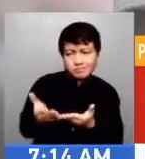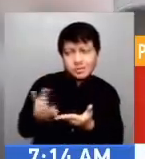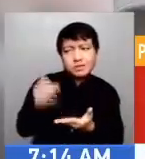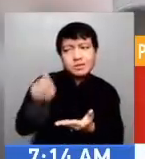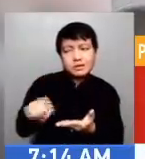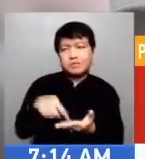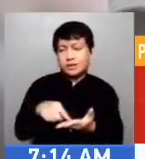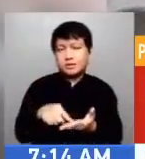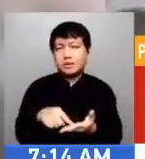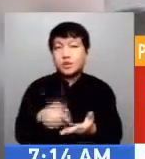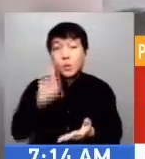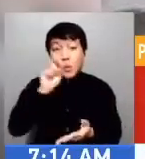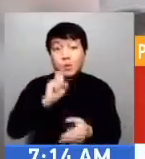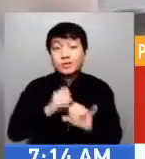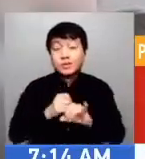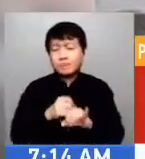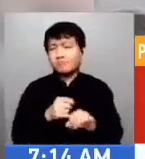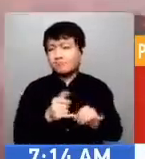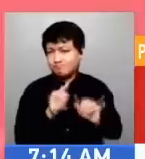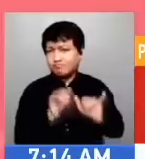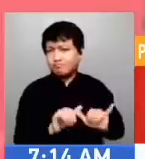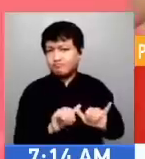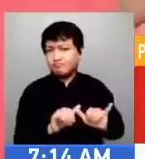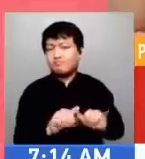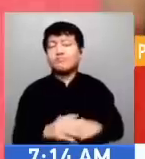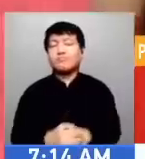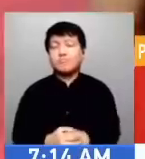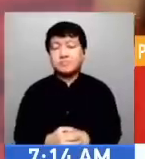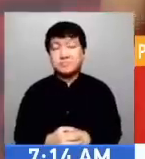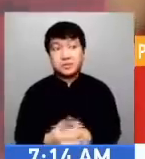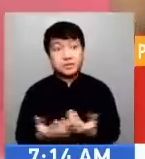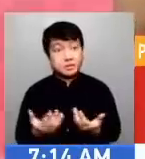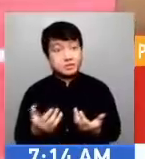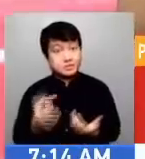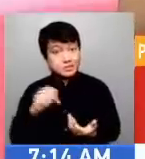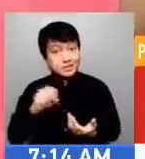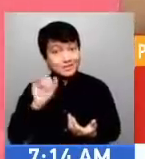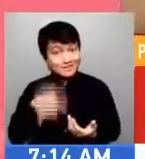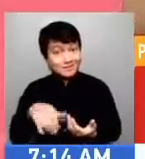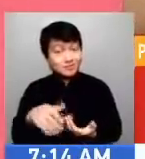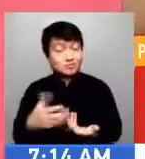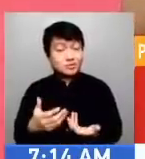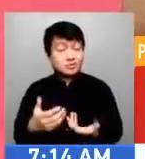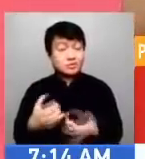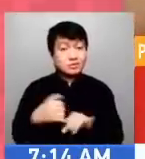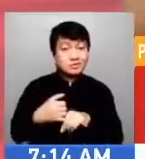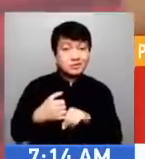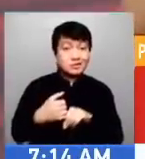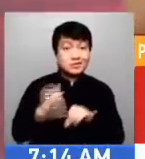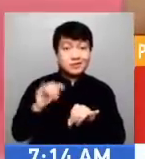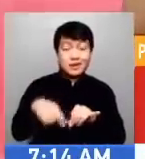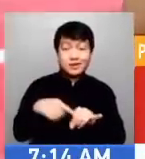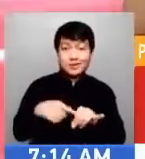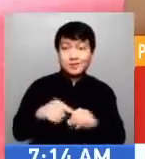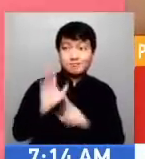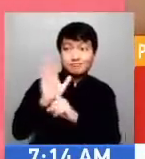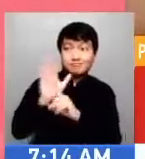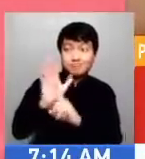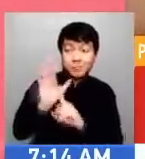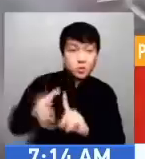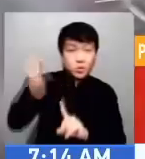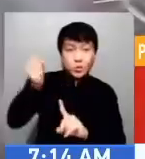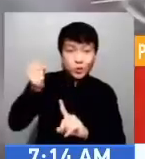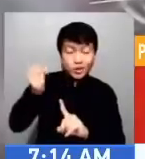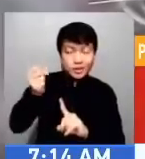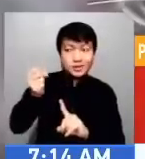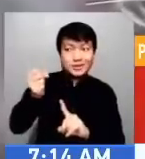Alright, so ito po yung pinaka naging dahilan para itigil nyo na po ang inyong tigil pasada, tama po, no? Opo, wala naman na po kaming